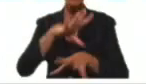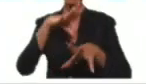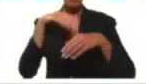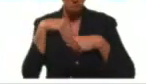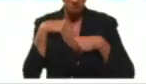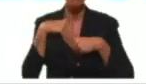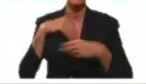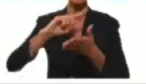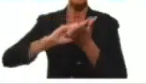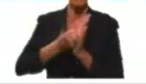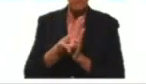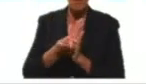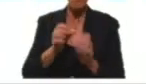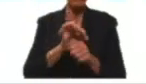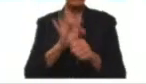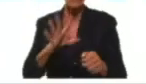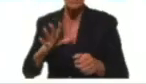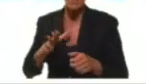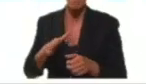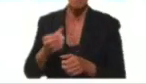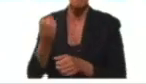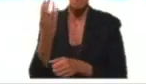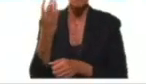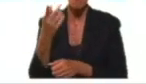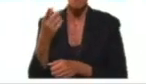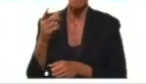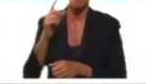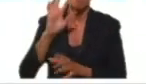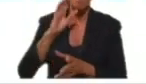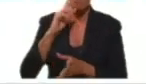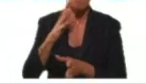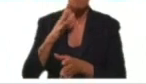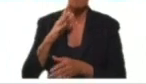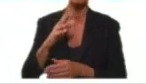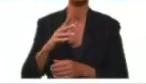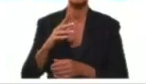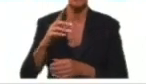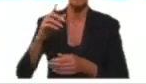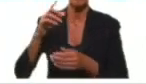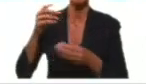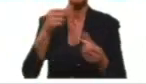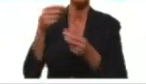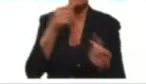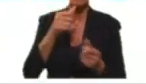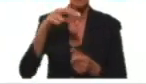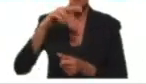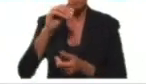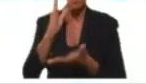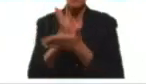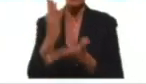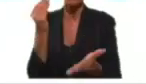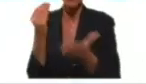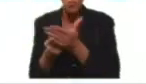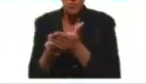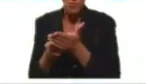większej prędkości powyżej 160 km na godzinę. Ze środków funduszy unijnych zakupiono i